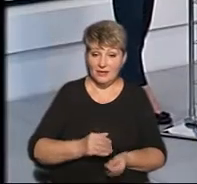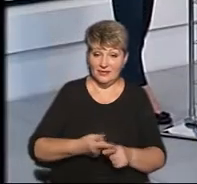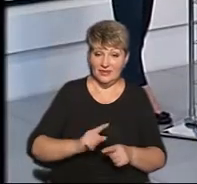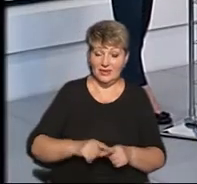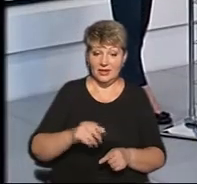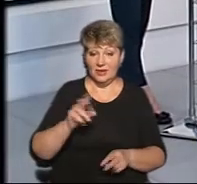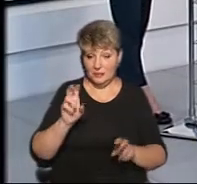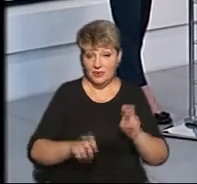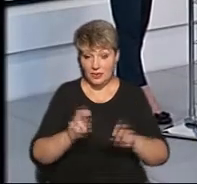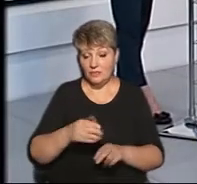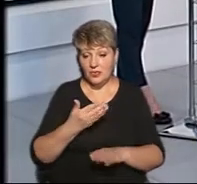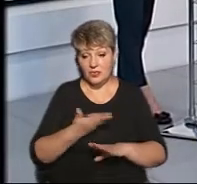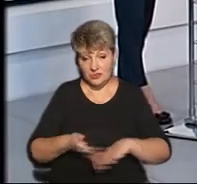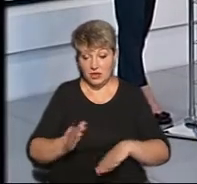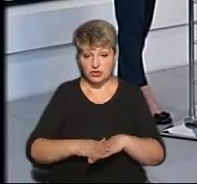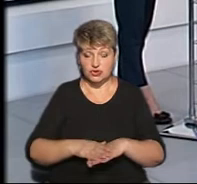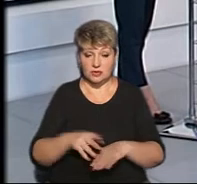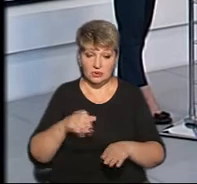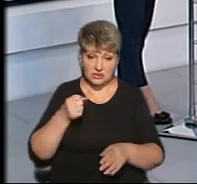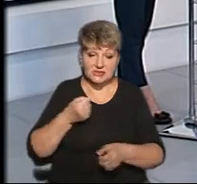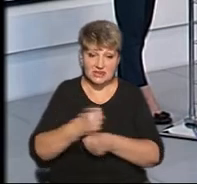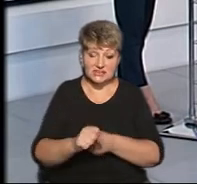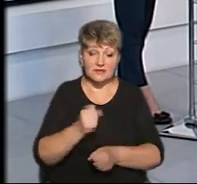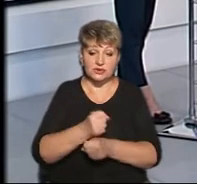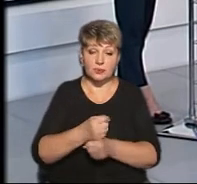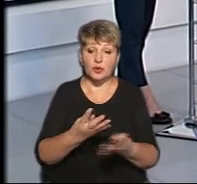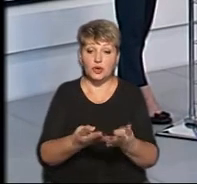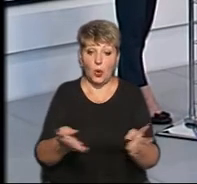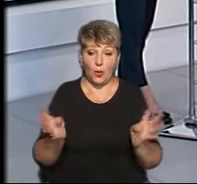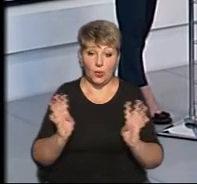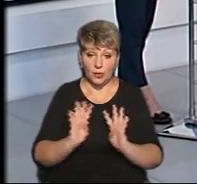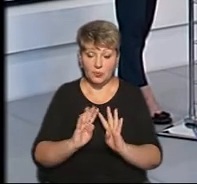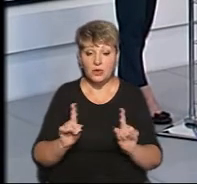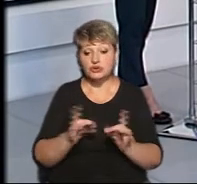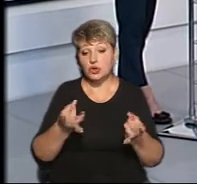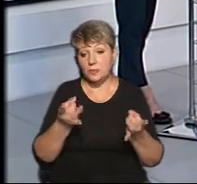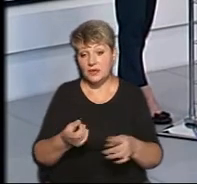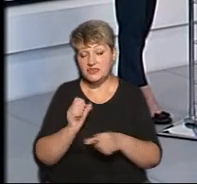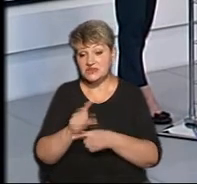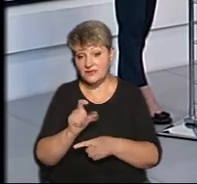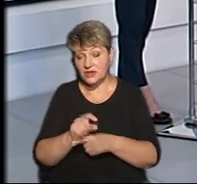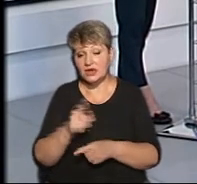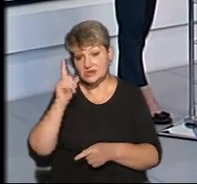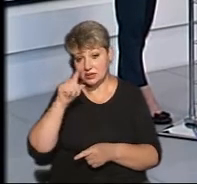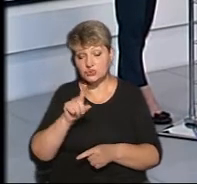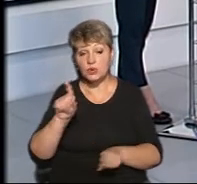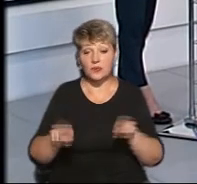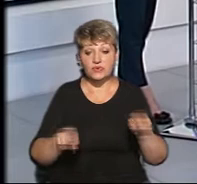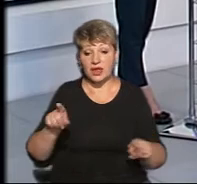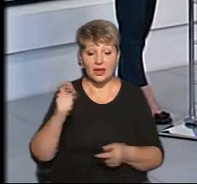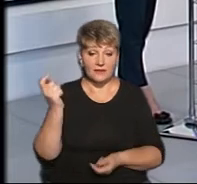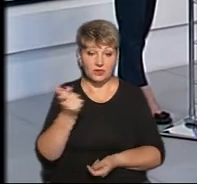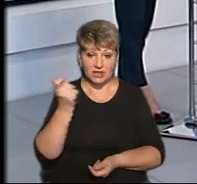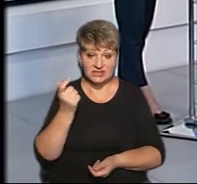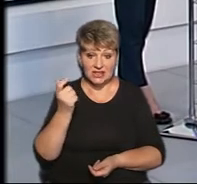заставити зробити ці огородження. Проте, ну, щоб це, якби, спростити, це завдання, я знаю, що деякі